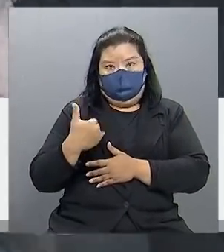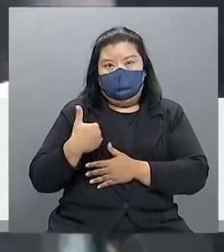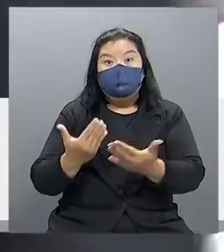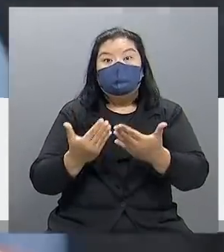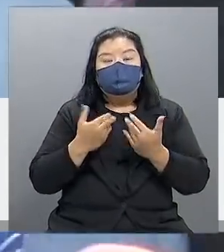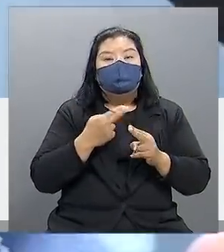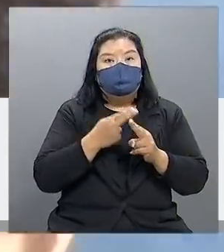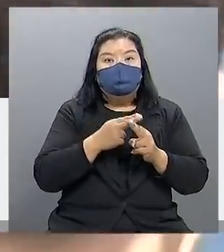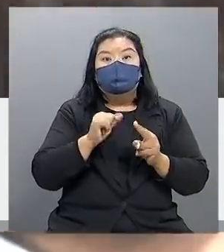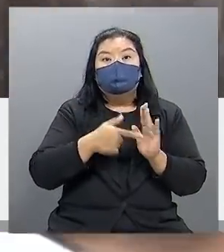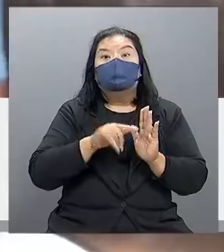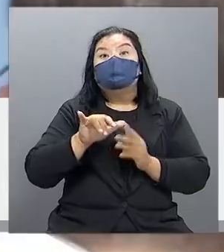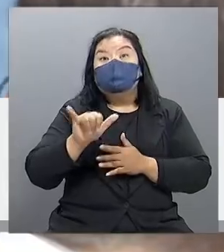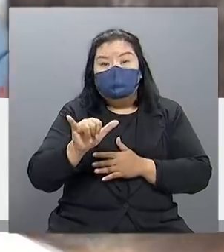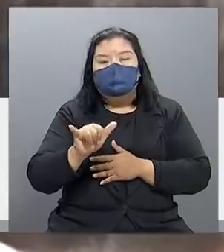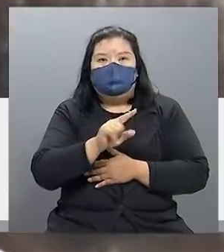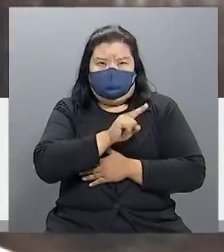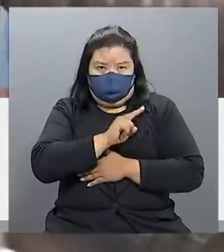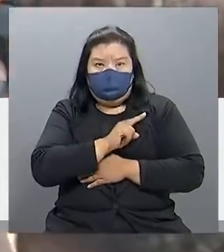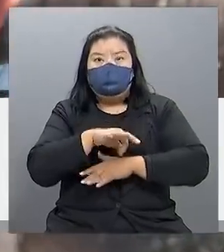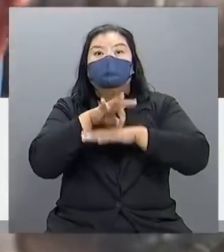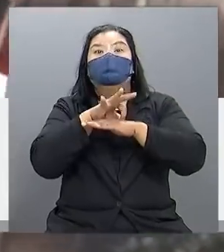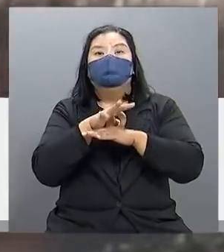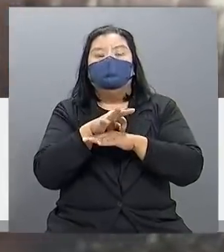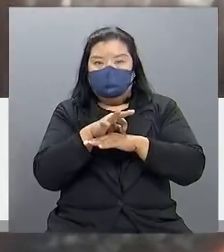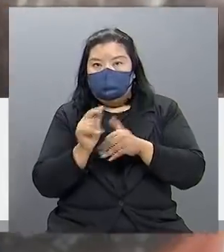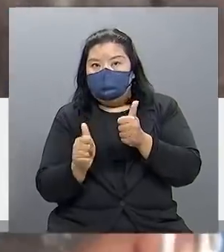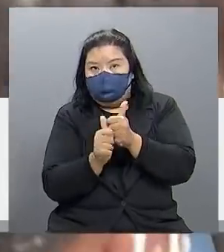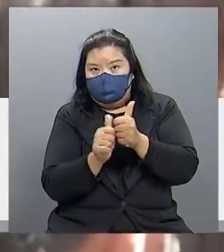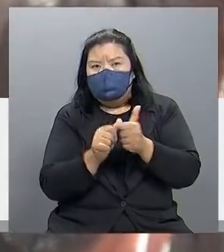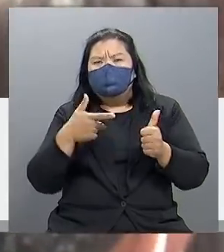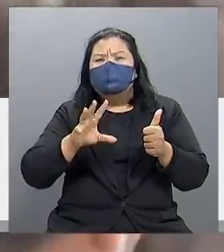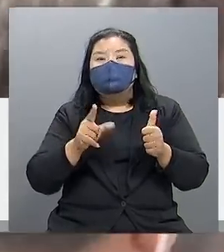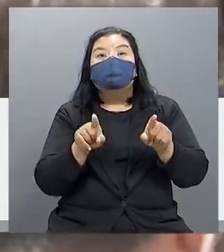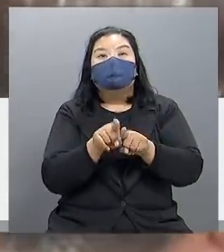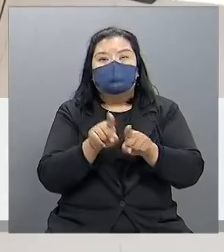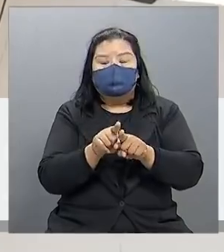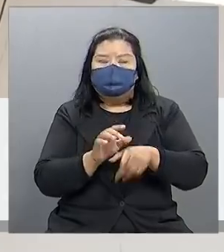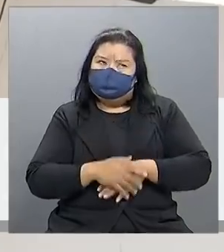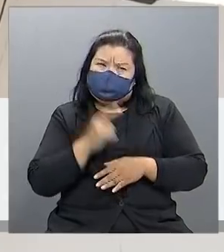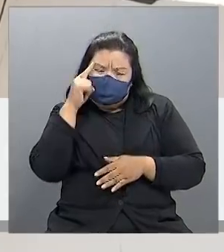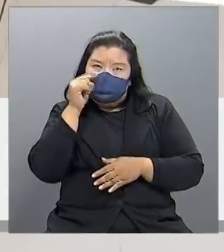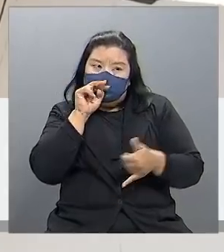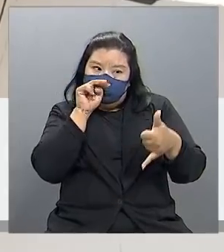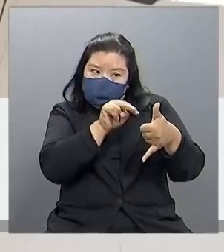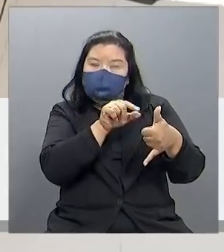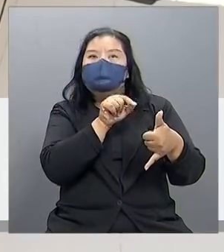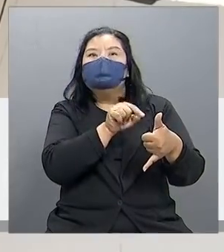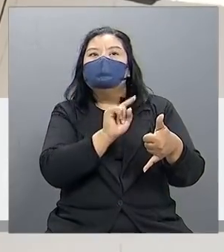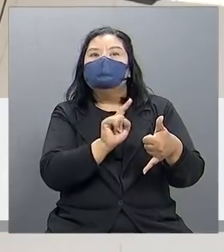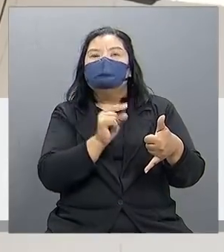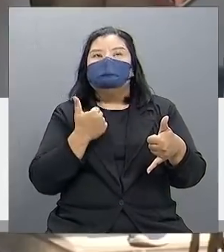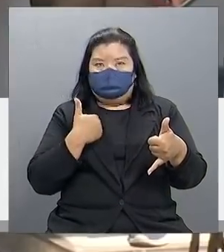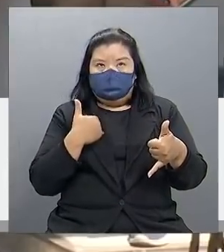รซึ่งก็เป็นที่ปรึกษาประธานกรรมาธิการปปช.ที่จะตรวจสอบนายเสกสกลจากกรณีคลิปเสียงสนทนากับคุณ